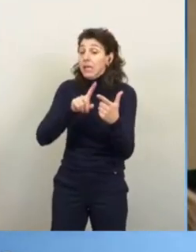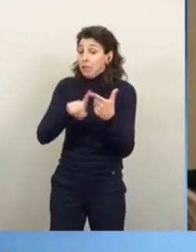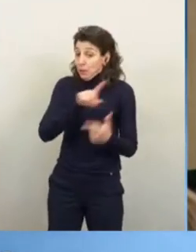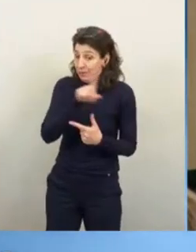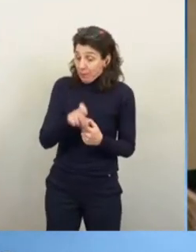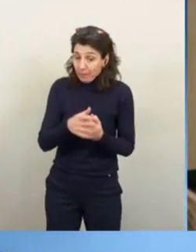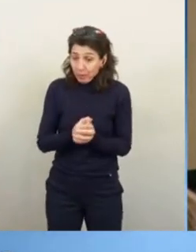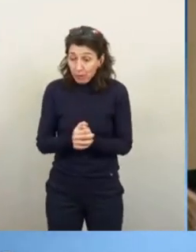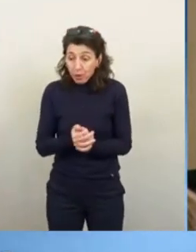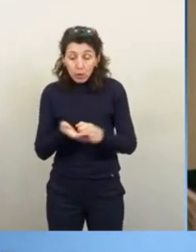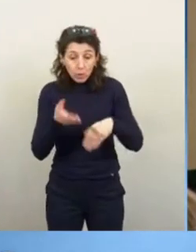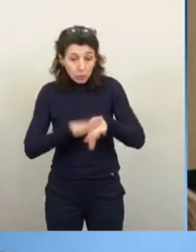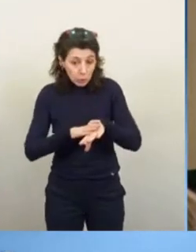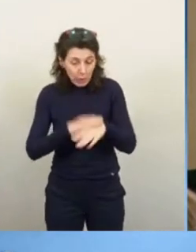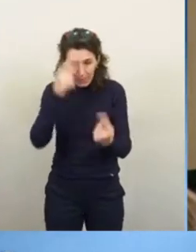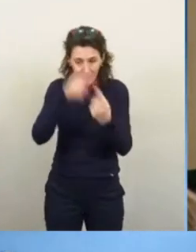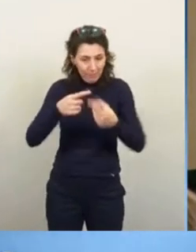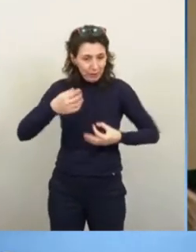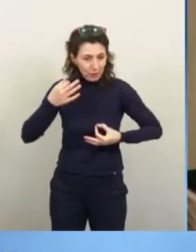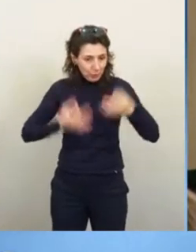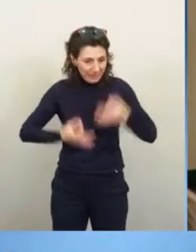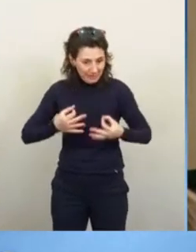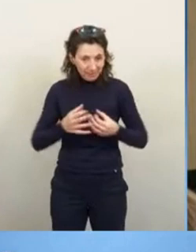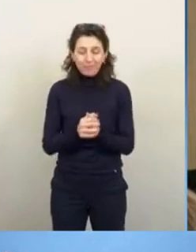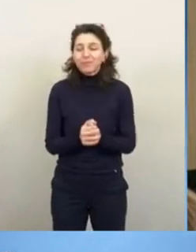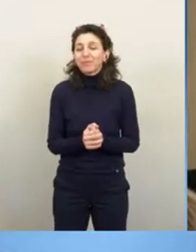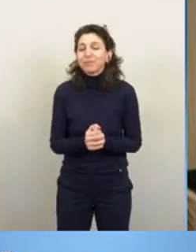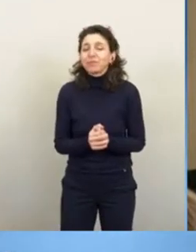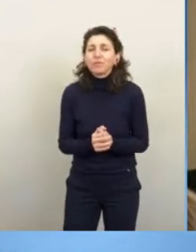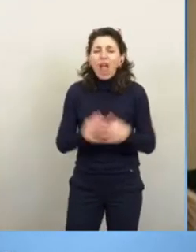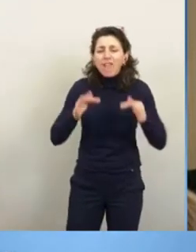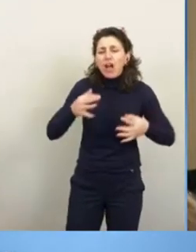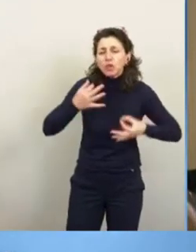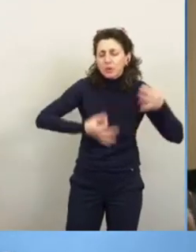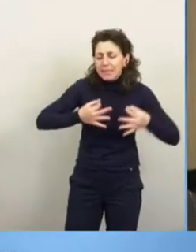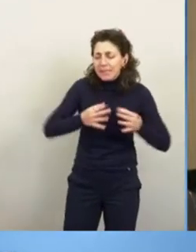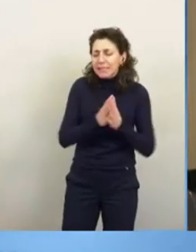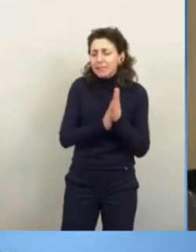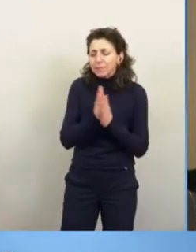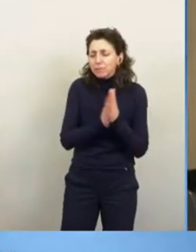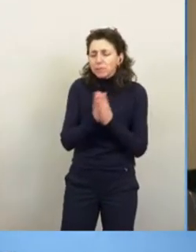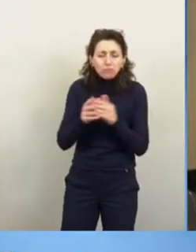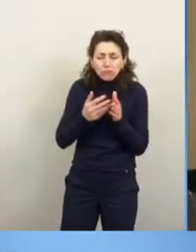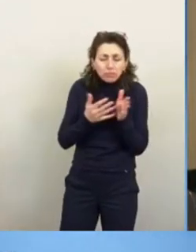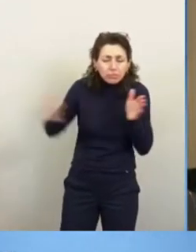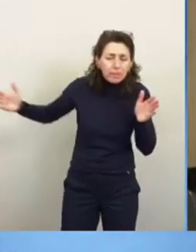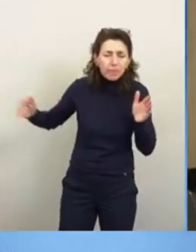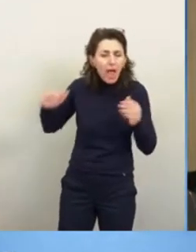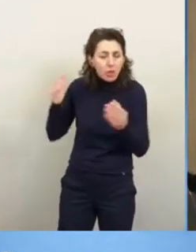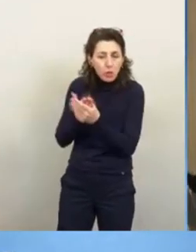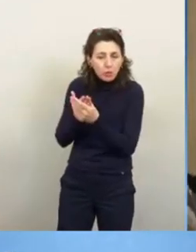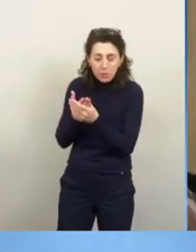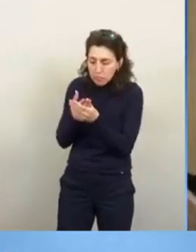les affaires juridiques sur les affaires juridiques il y a un dossier qui ne figure pas